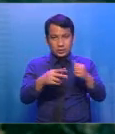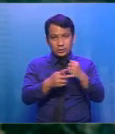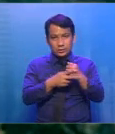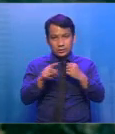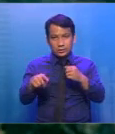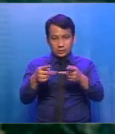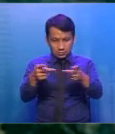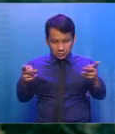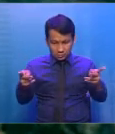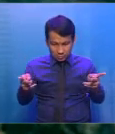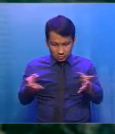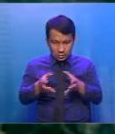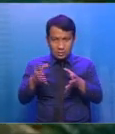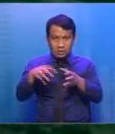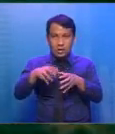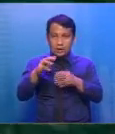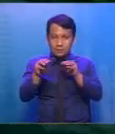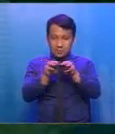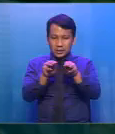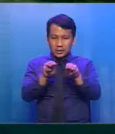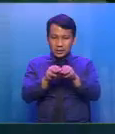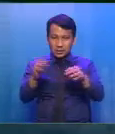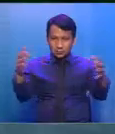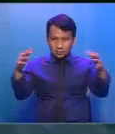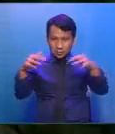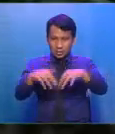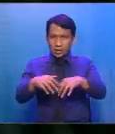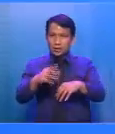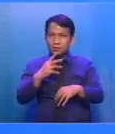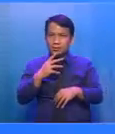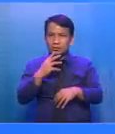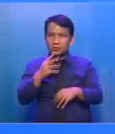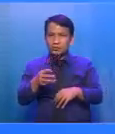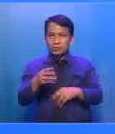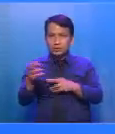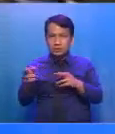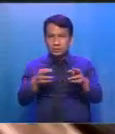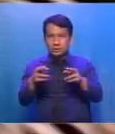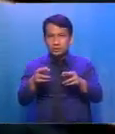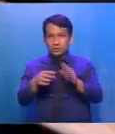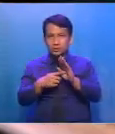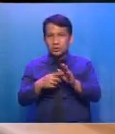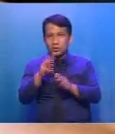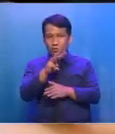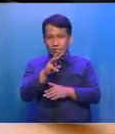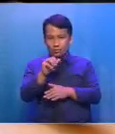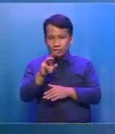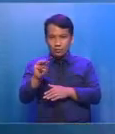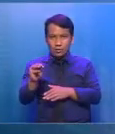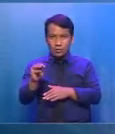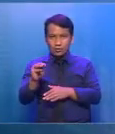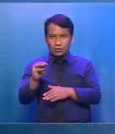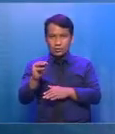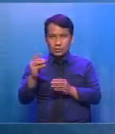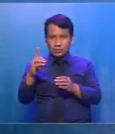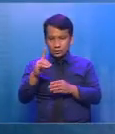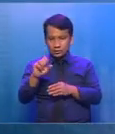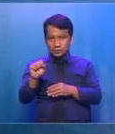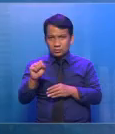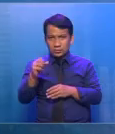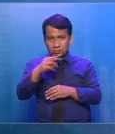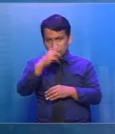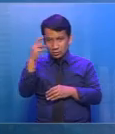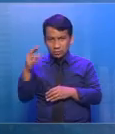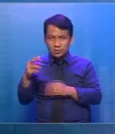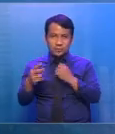sa planggana ng Marikina. Dito po nagmumula ang Marikina River sa Wawa Dam sa Rodriguez Rizal. Ito